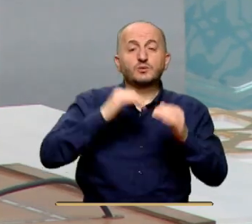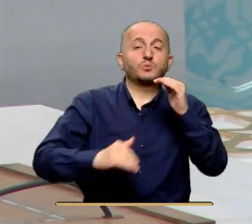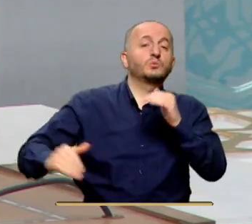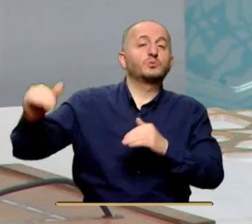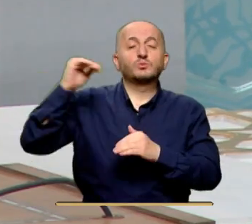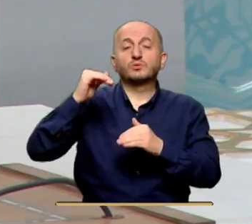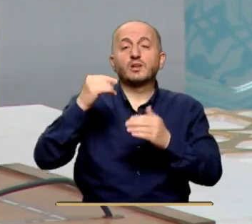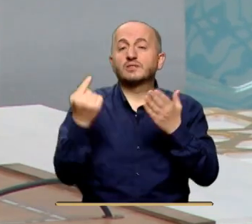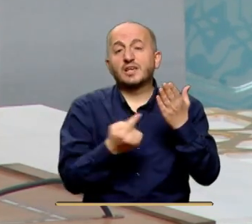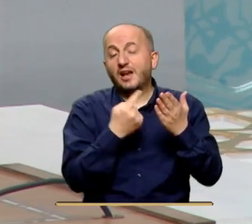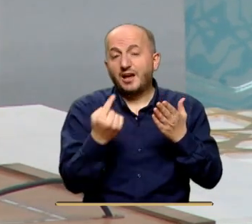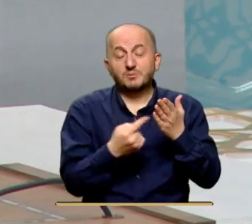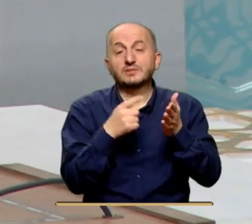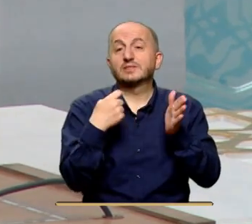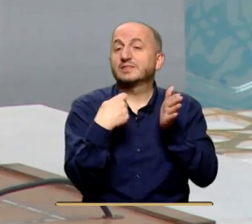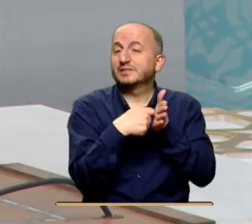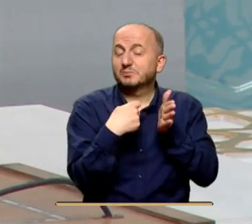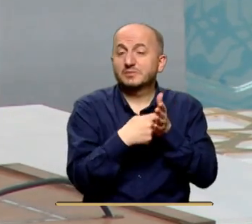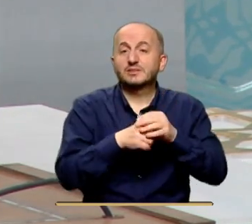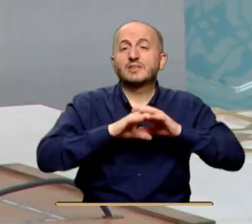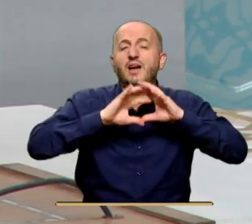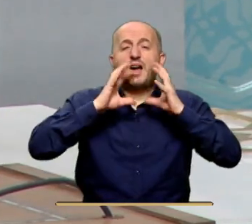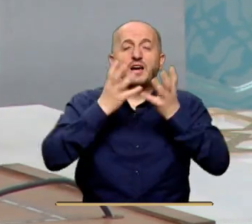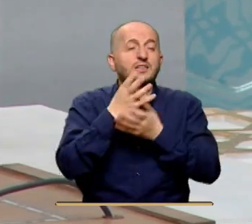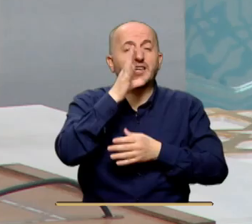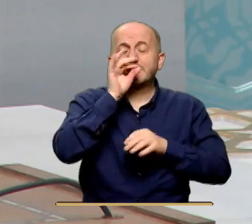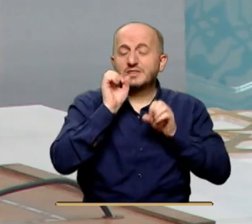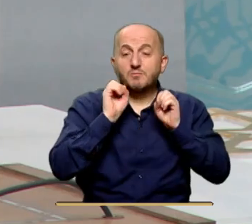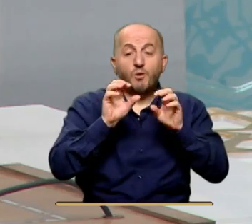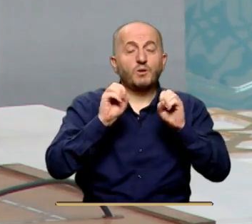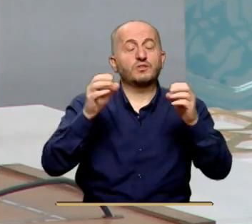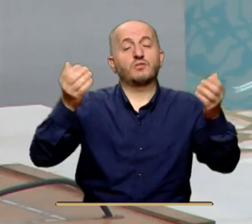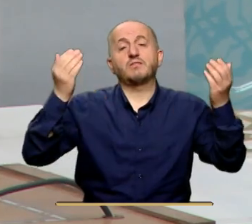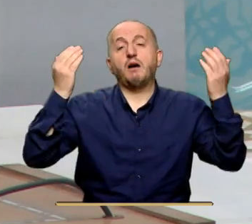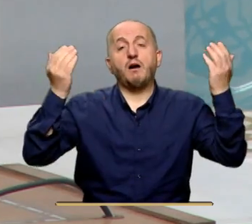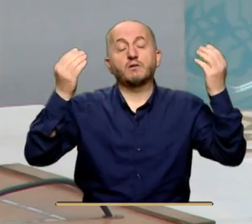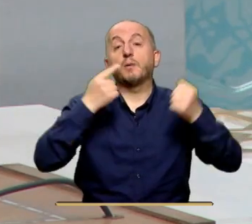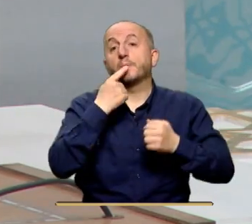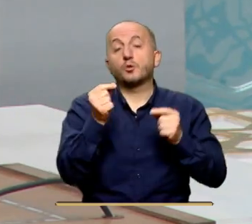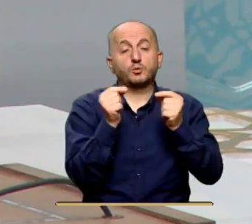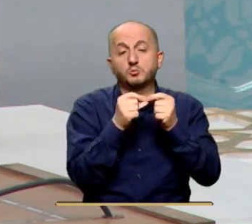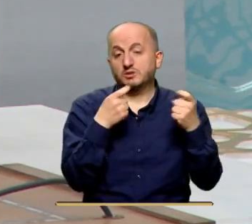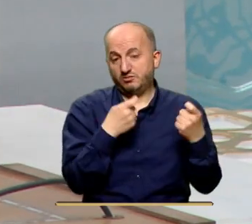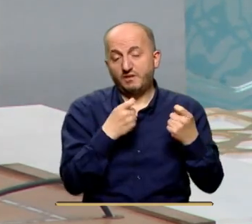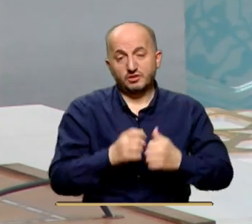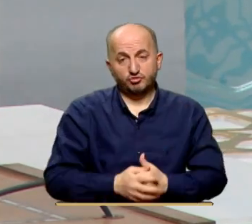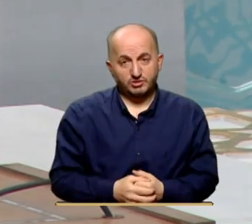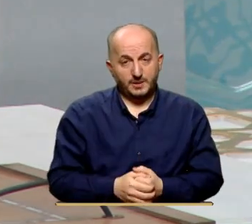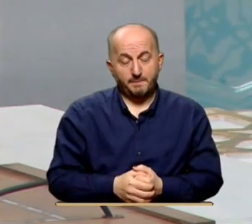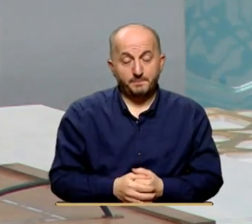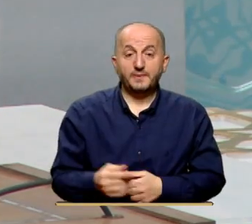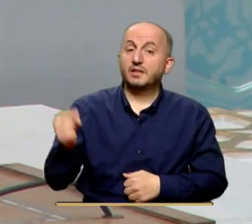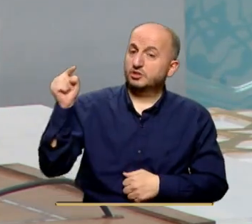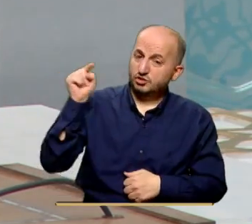kelamını, yüce ismini kainata kim öğretecek ya Rab diyordu Bedir'de.